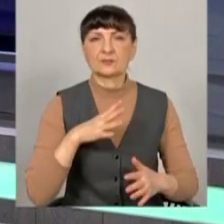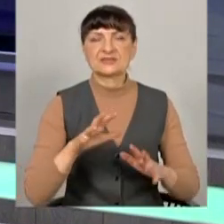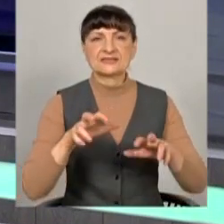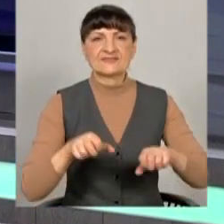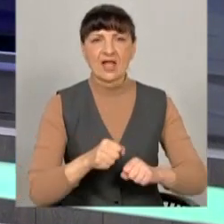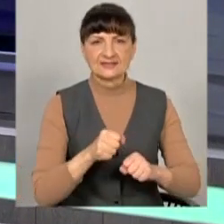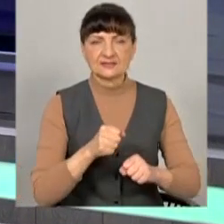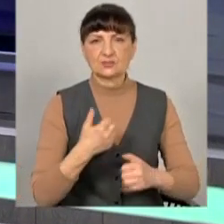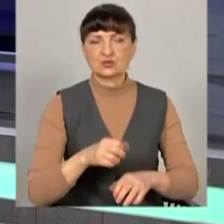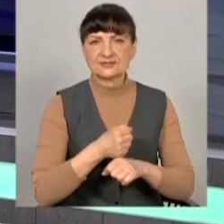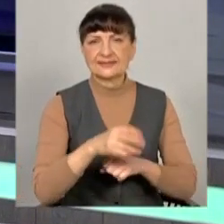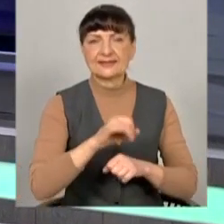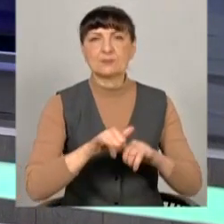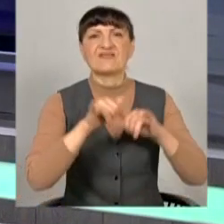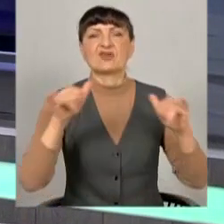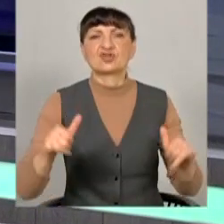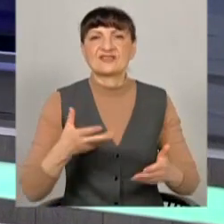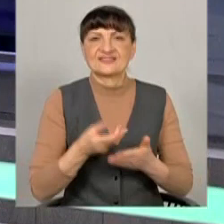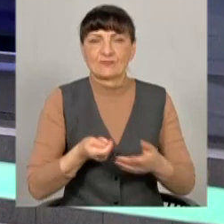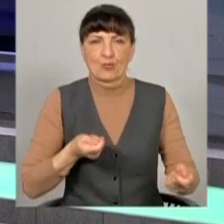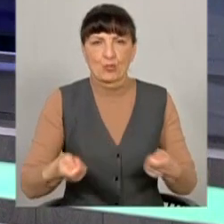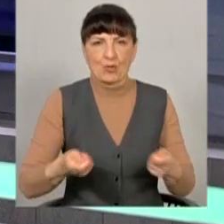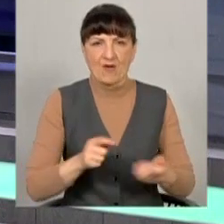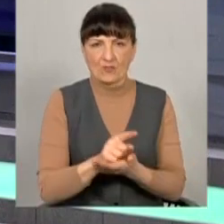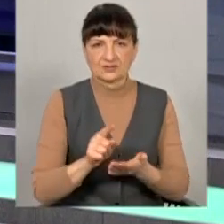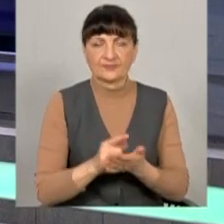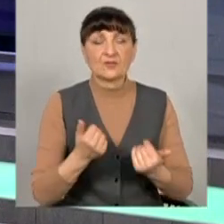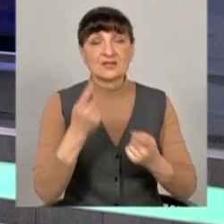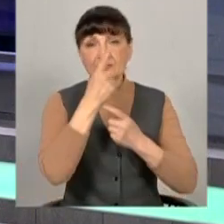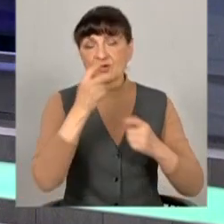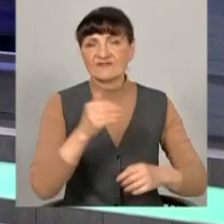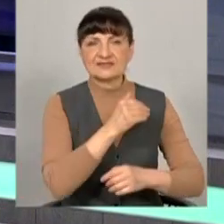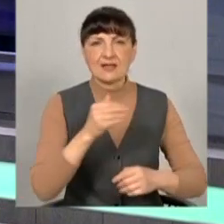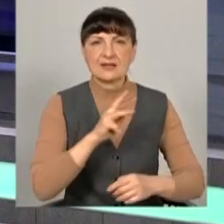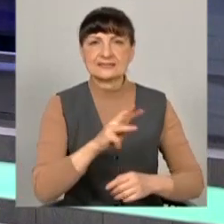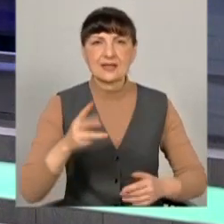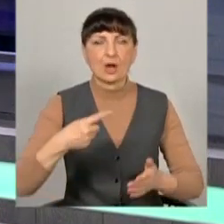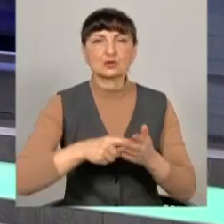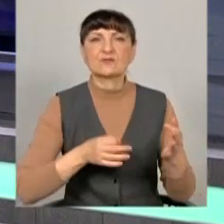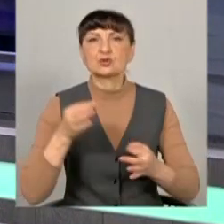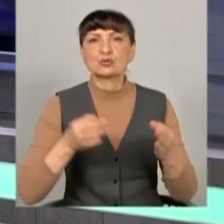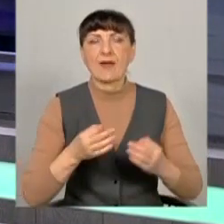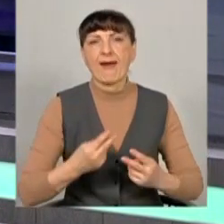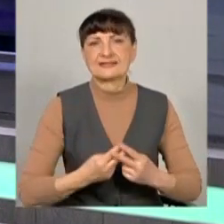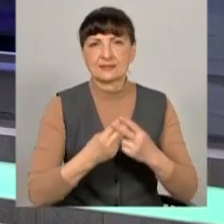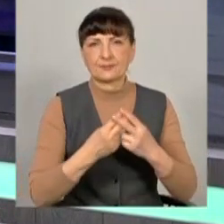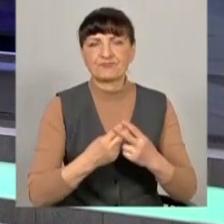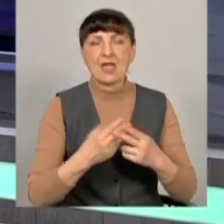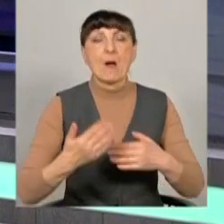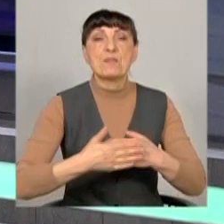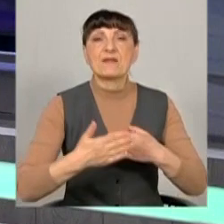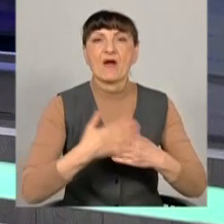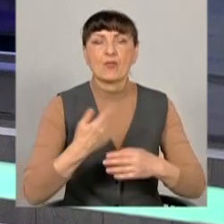захвате власти, а также превышении власти должностных полномочий. Об этом сообщается на официальном сайте городского суда Астаны. Приговор